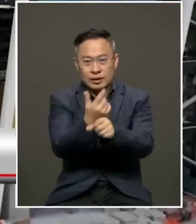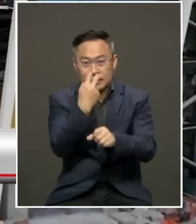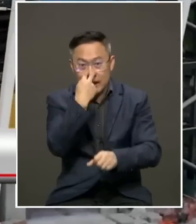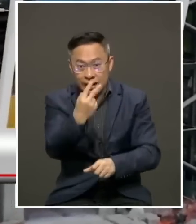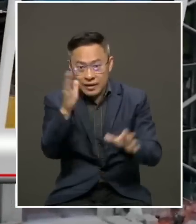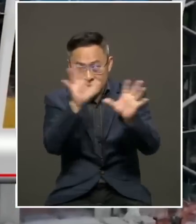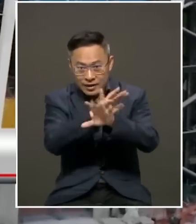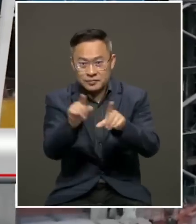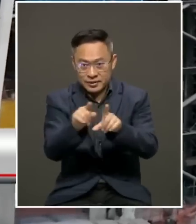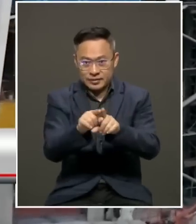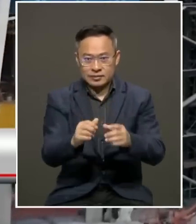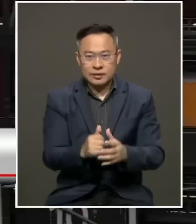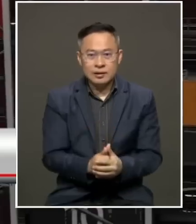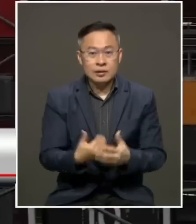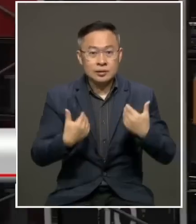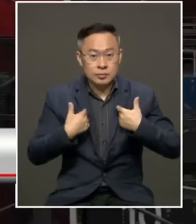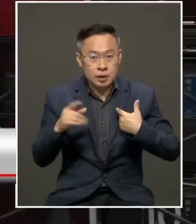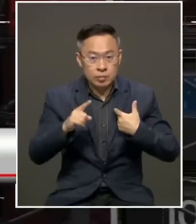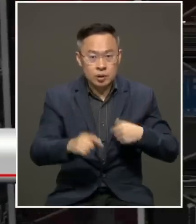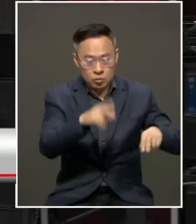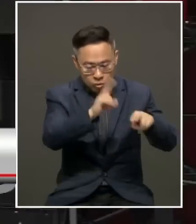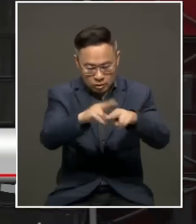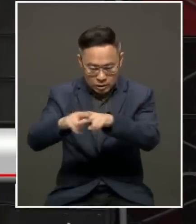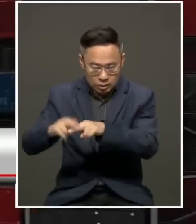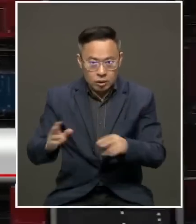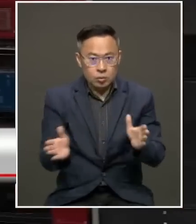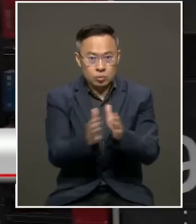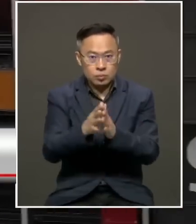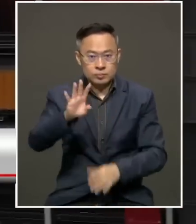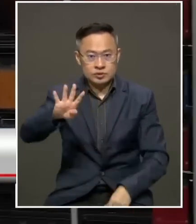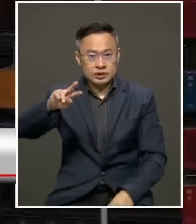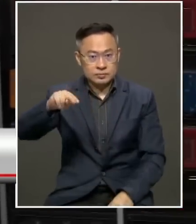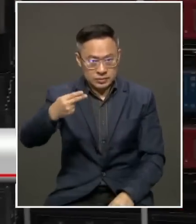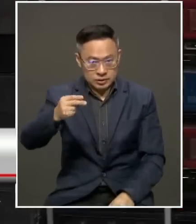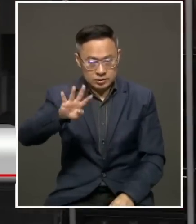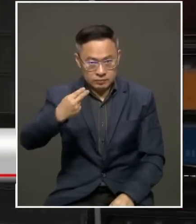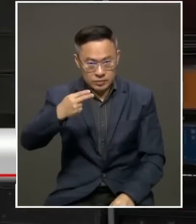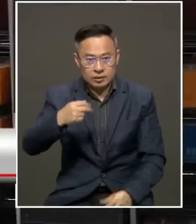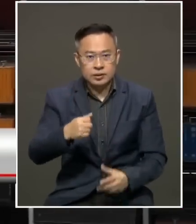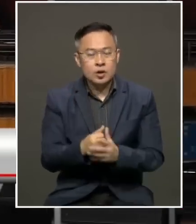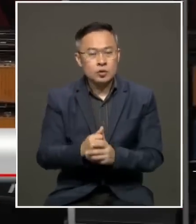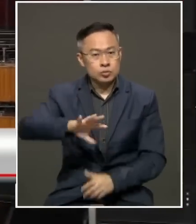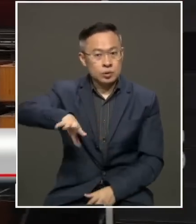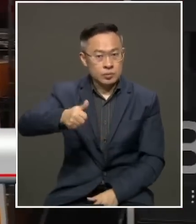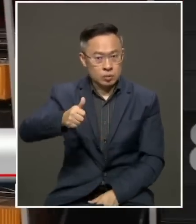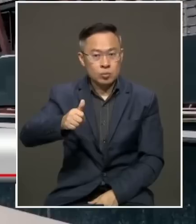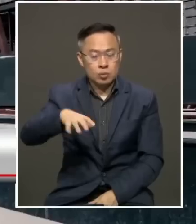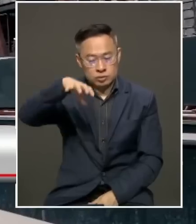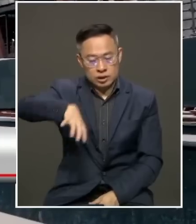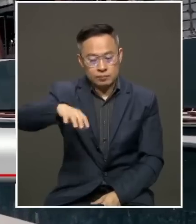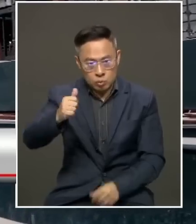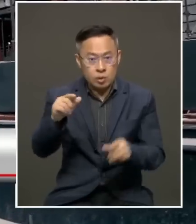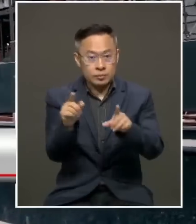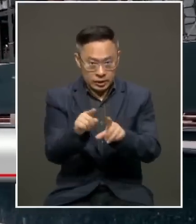นะคะสนามนี้บรรจุผู้ชมนะคะ 40,000ที่นั่งด้วยกันค่ะแล้วก็ตั้งอยู่ในกรุงโดฮาเป็นการ